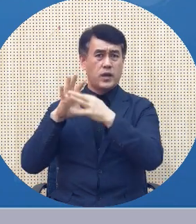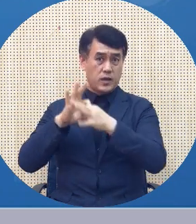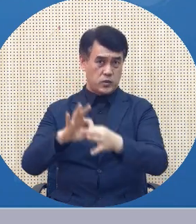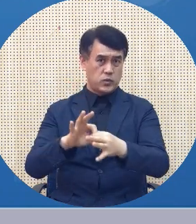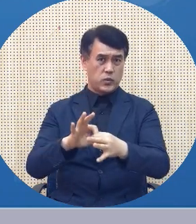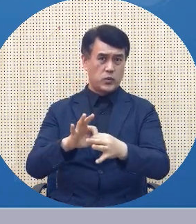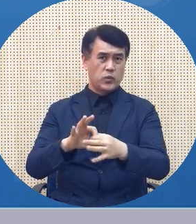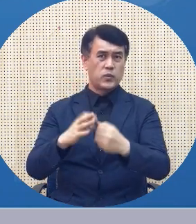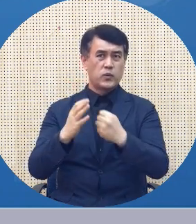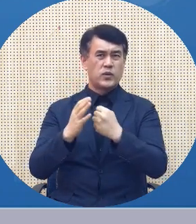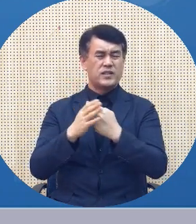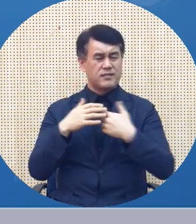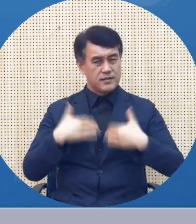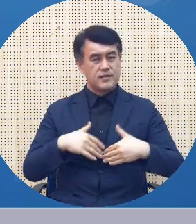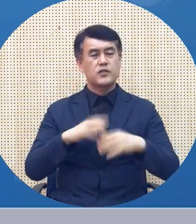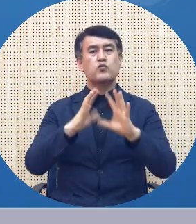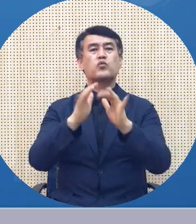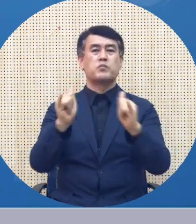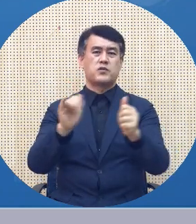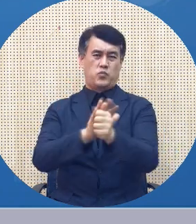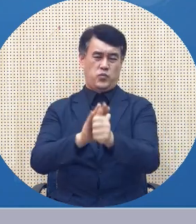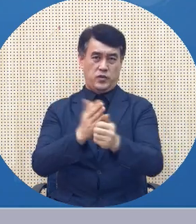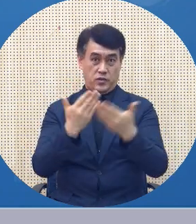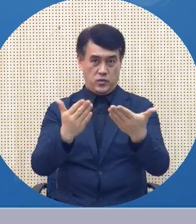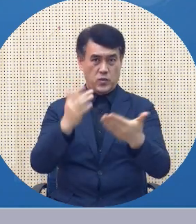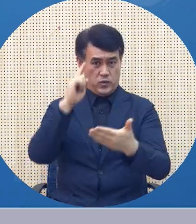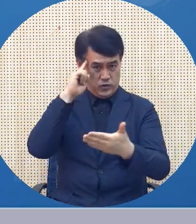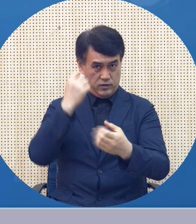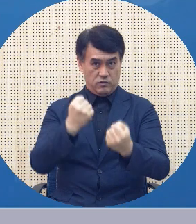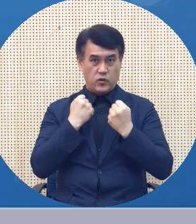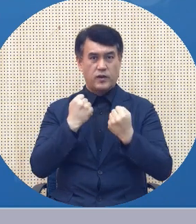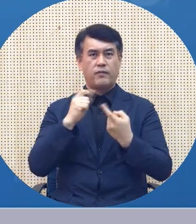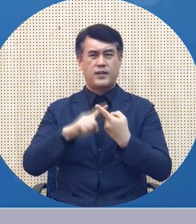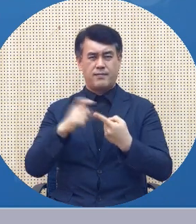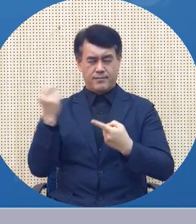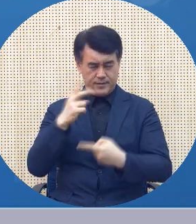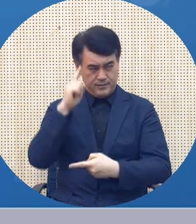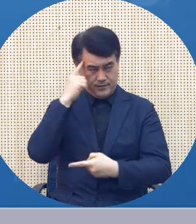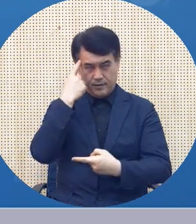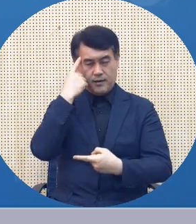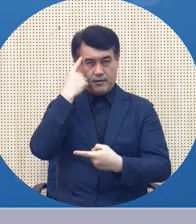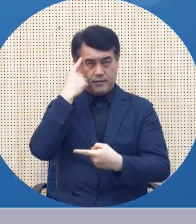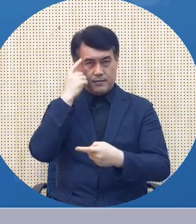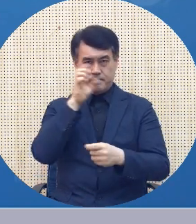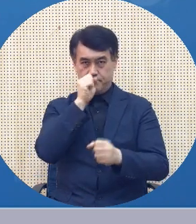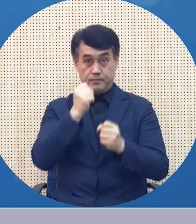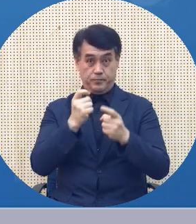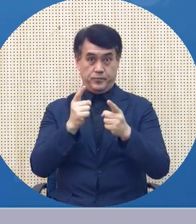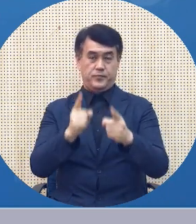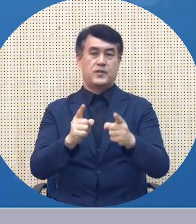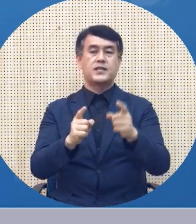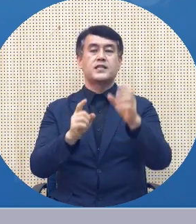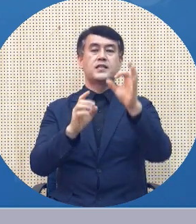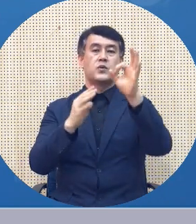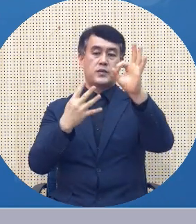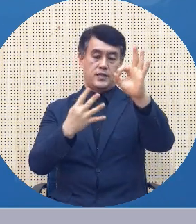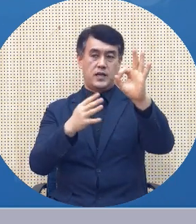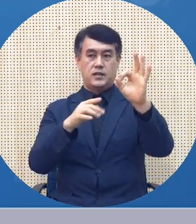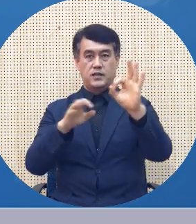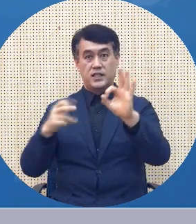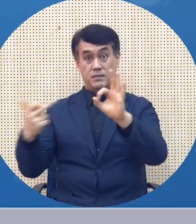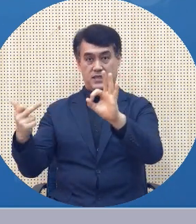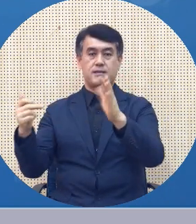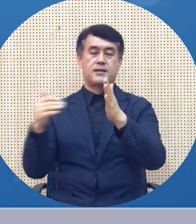지친 우리 국민들을 위로하고 정신건강에 대해 다시 한번 생각해 볼 수 있도록 10월 4일부터